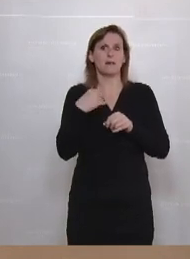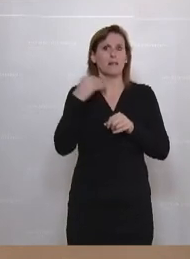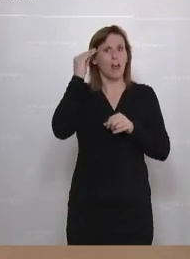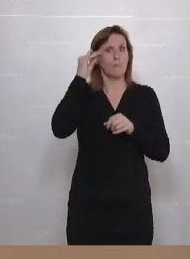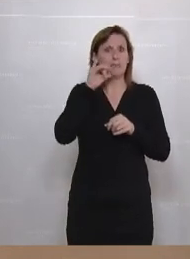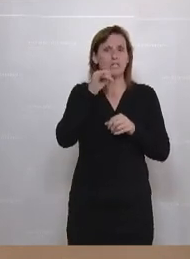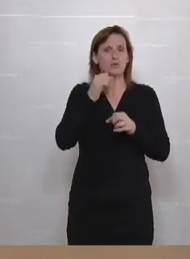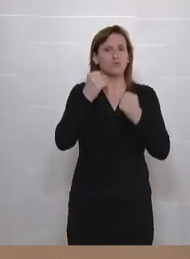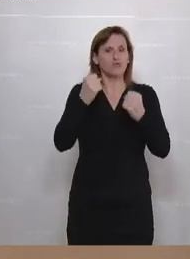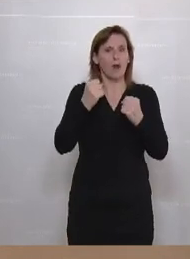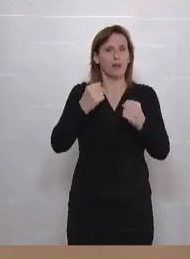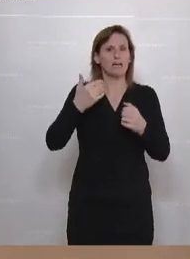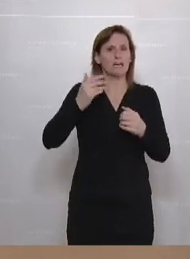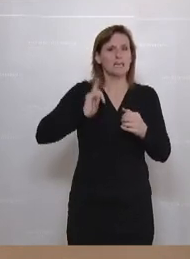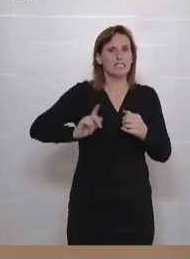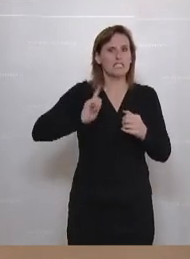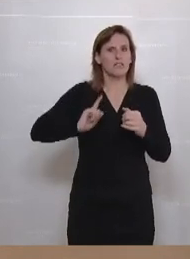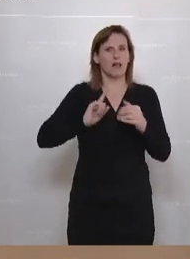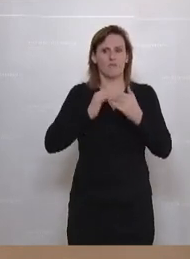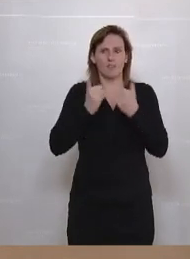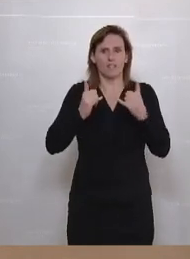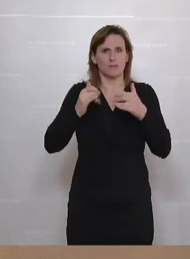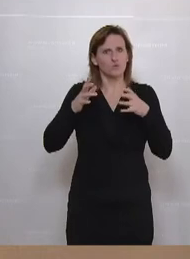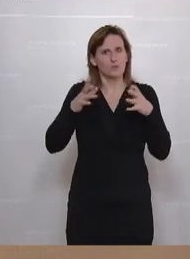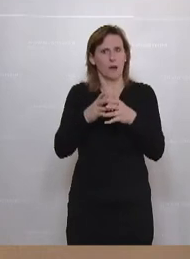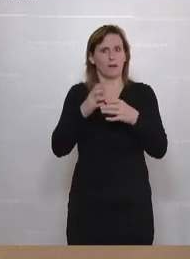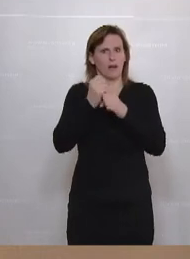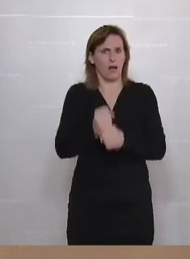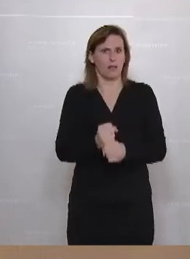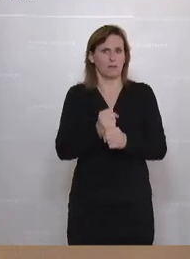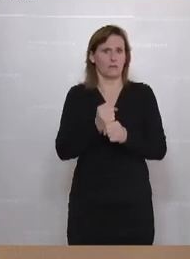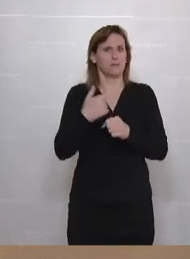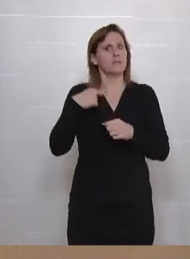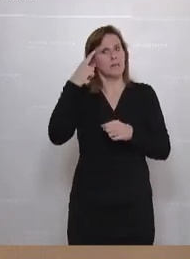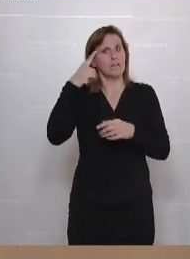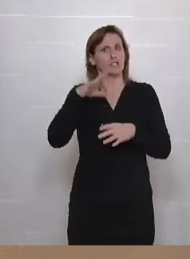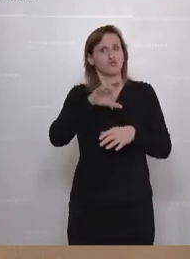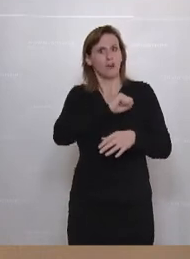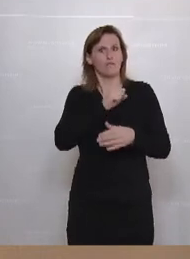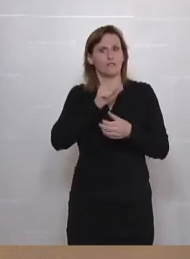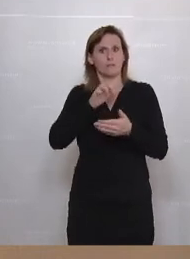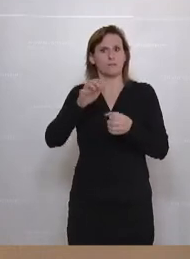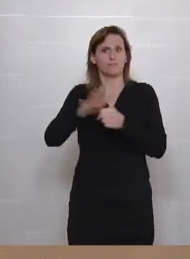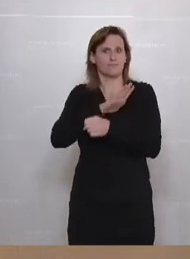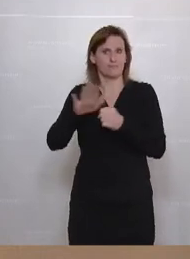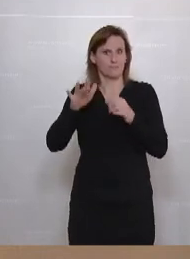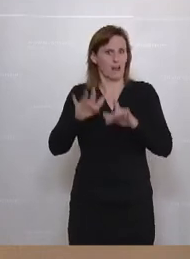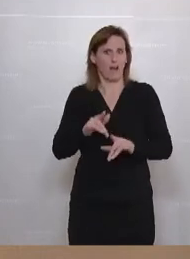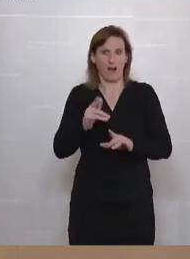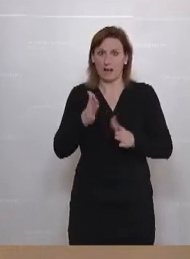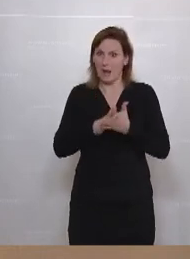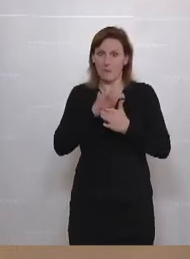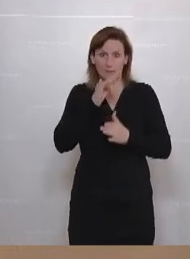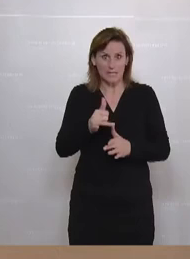in Myanmar reagieren wird. Sie haben selber, glaube ich, gedacht, dass sie damit davonkommen. Das zeigt auch, dass in einem massiven Anstieg